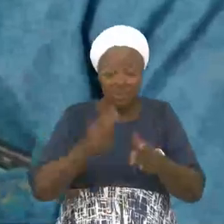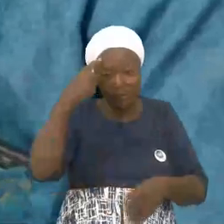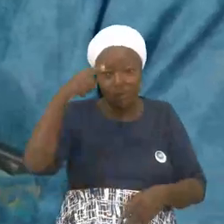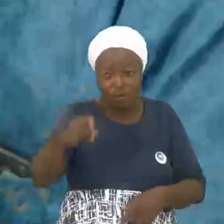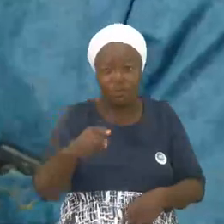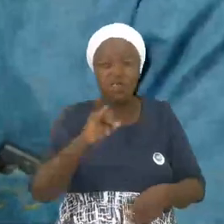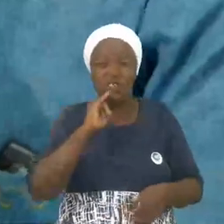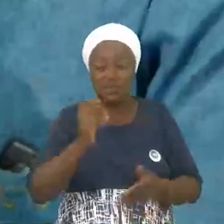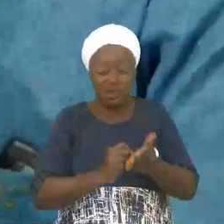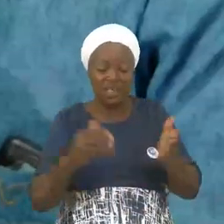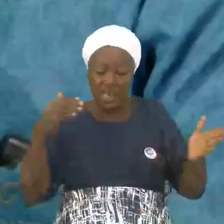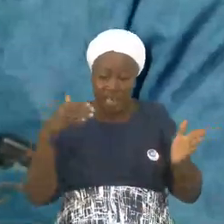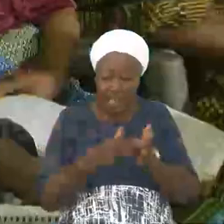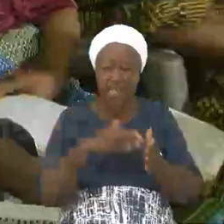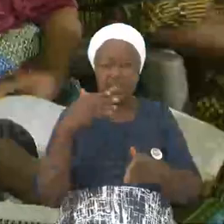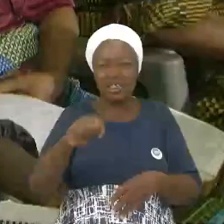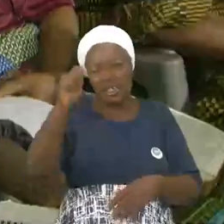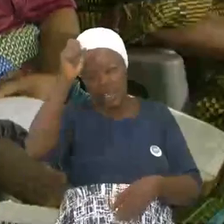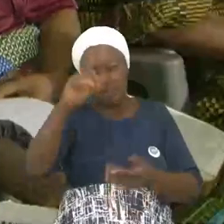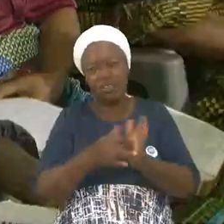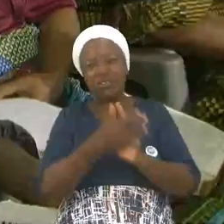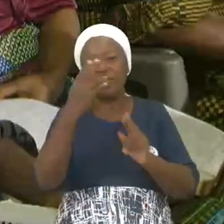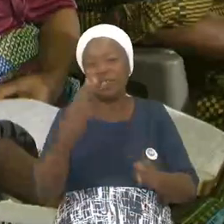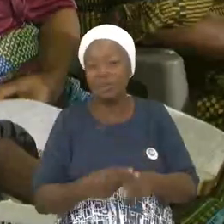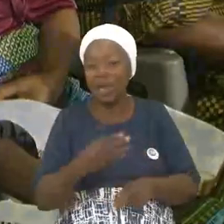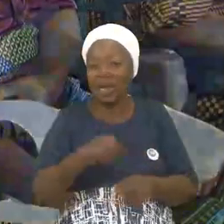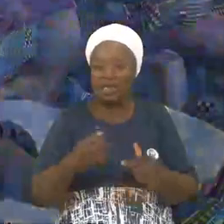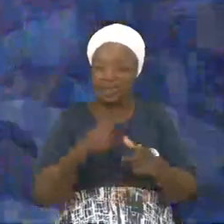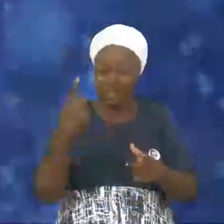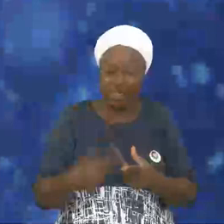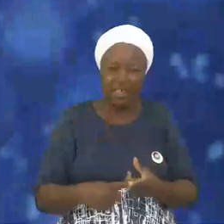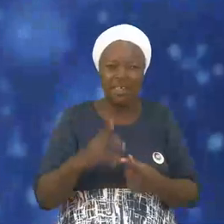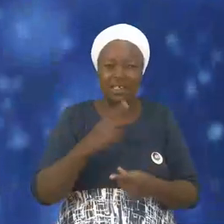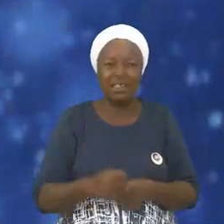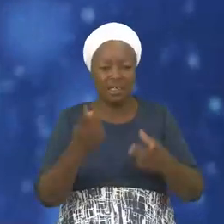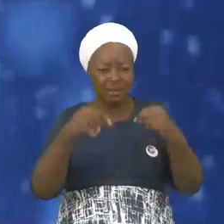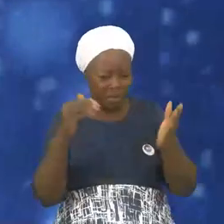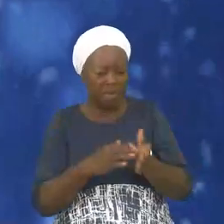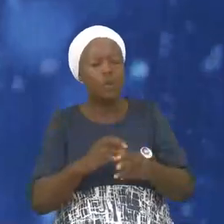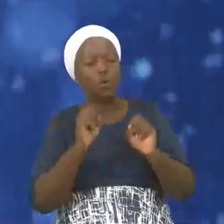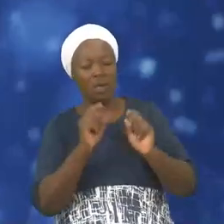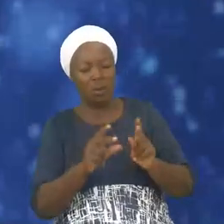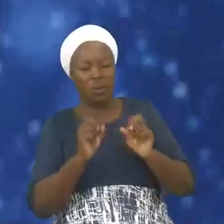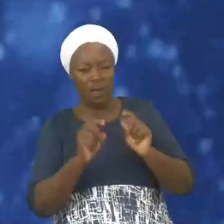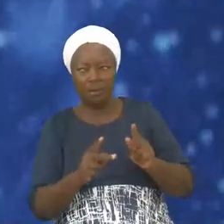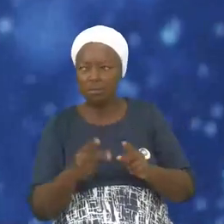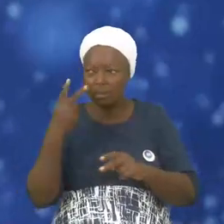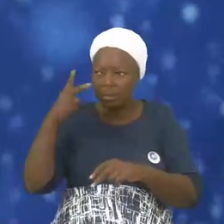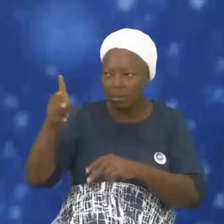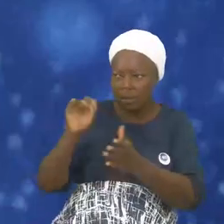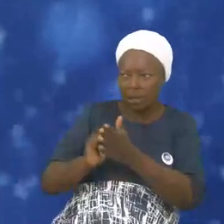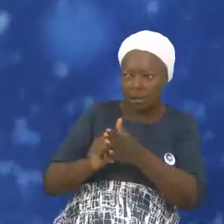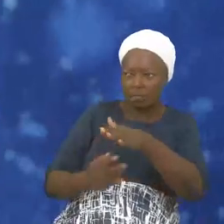Tu n'as pas entendu ça? J'ai dit, ce qui est écrit pour toi est écrit contre le diable.